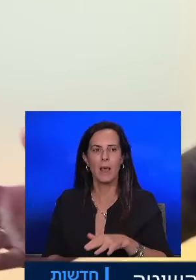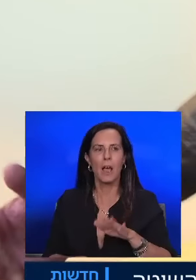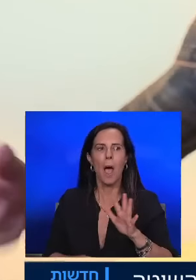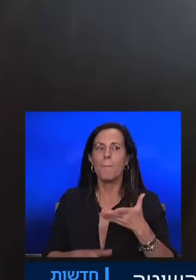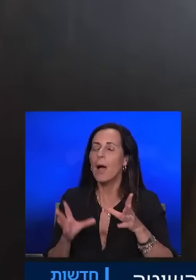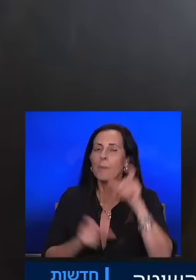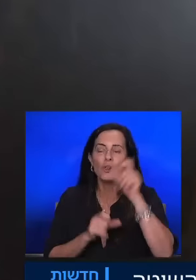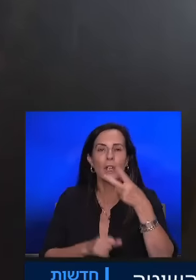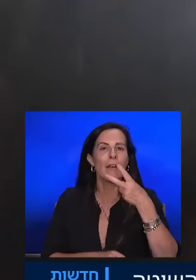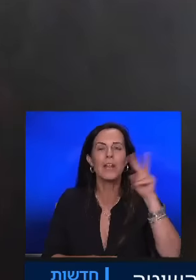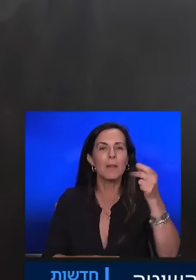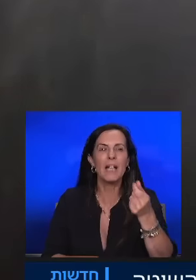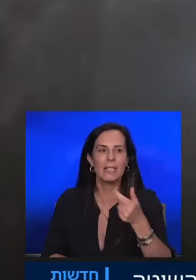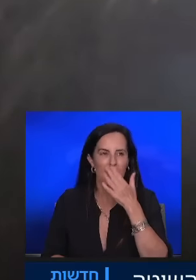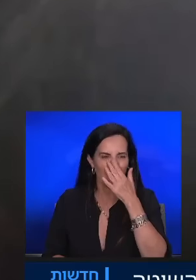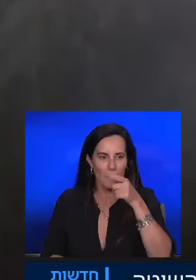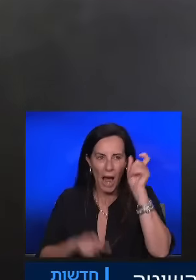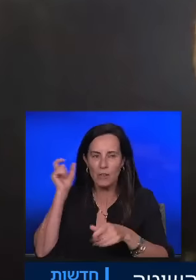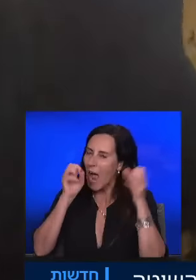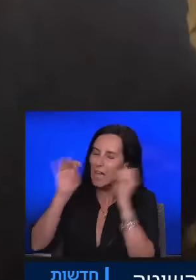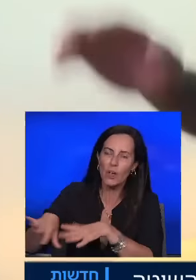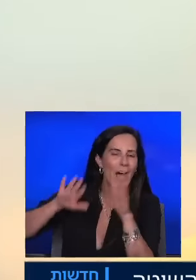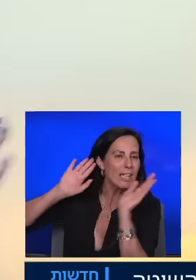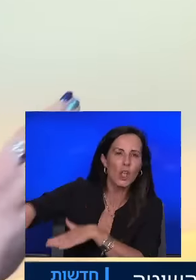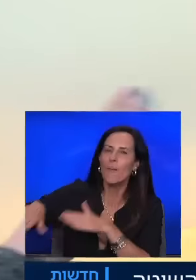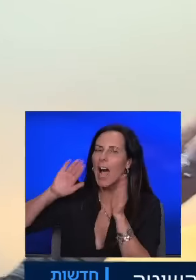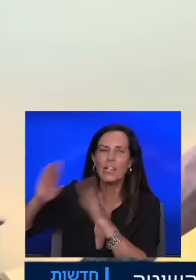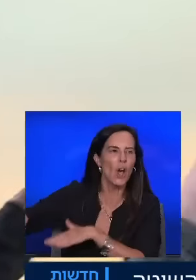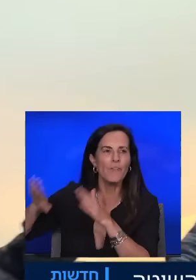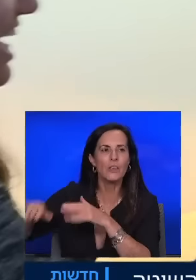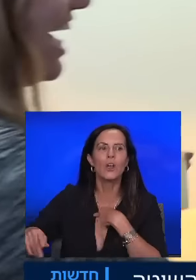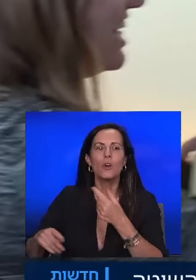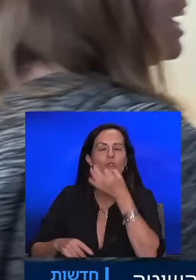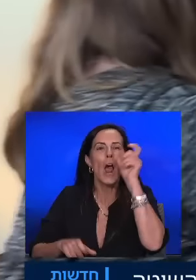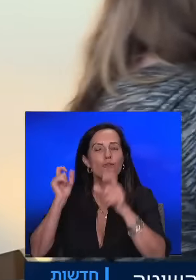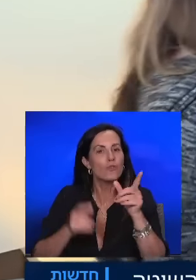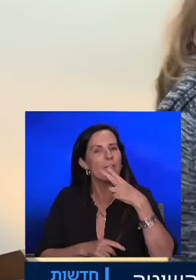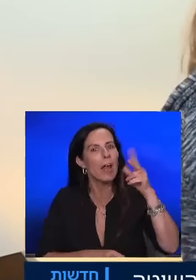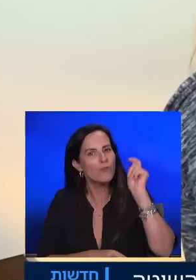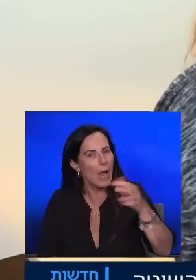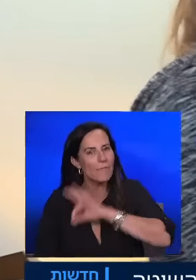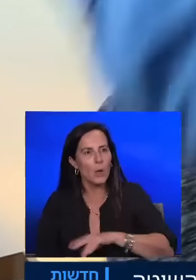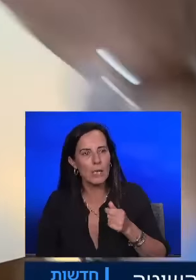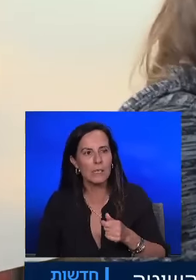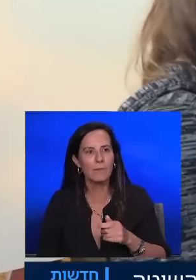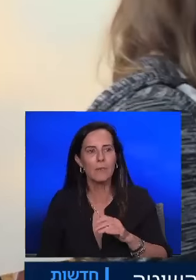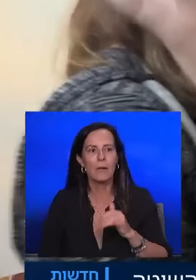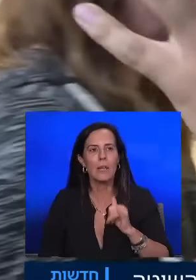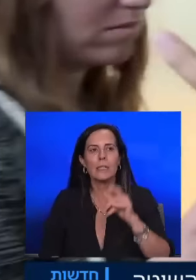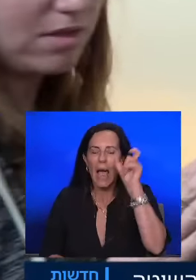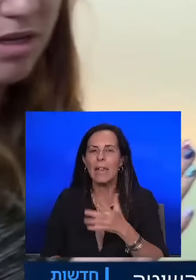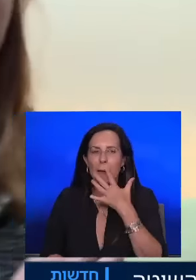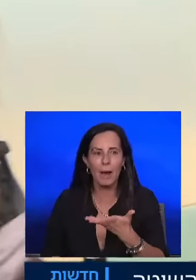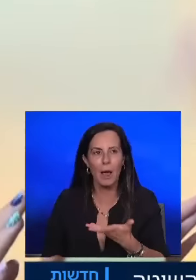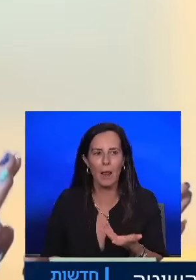הכנסה פסיבית? הם אנשים שלך. עזוב אותם, עזוב אותם, עזוב. אני מדבר על המשקיעים שהבטחת להם כסף. אמרת, כולם פה החזירו את